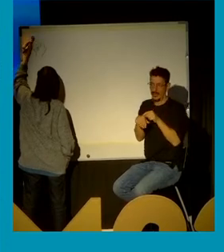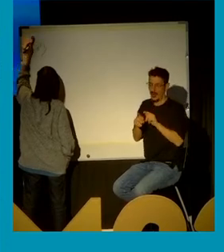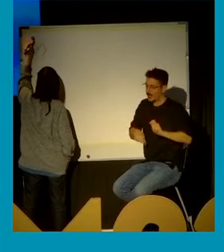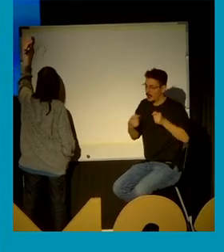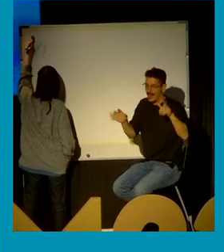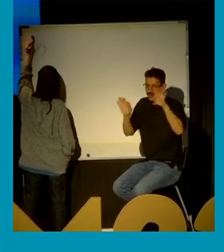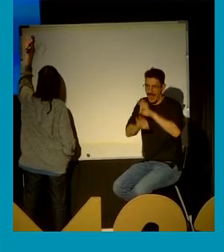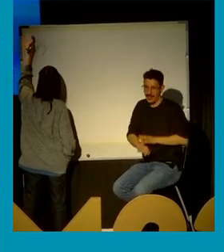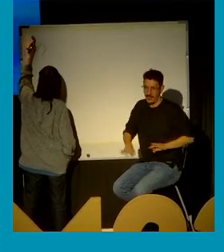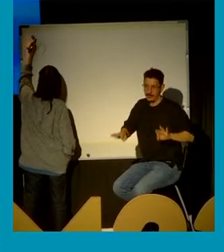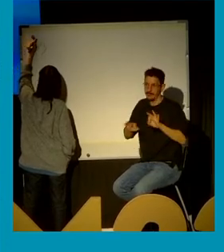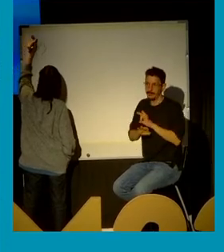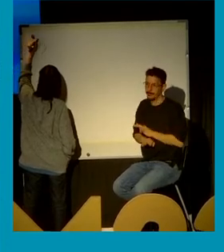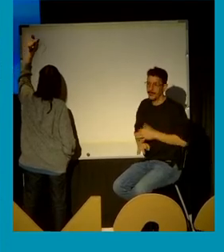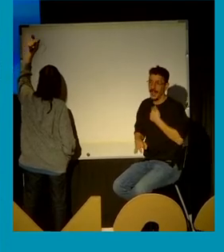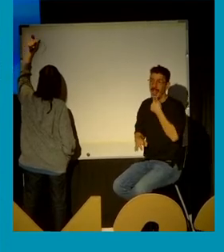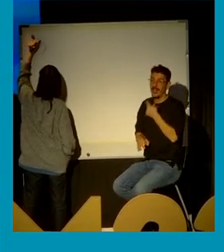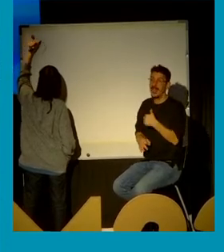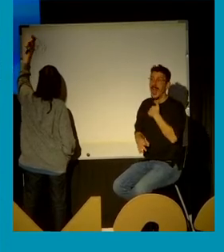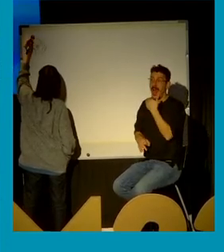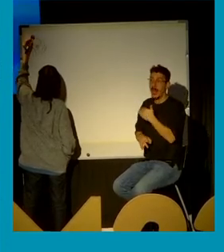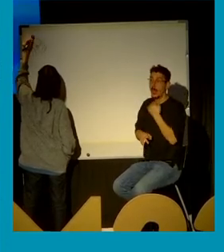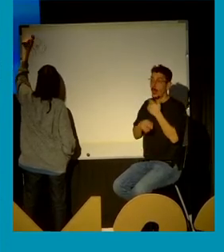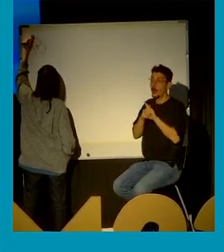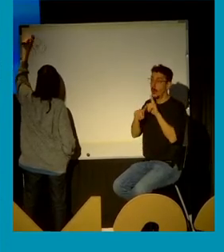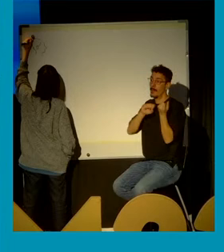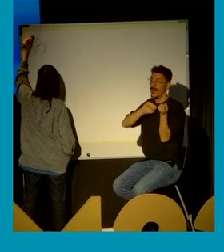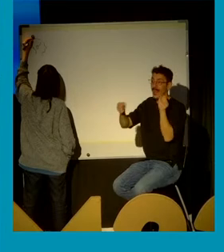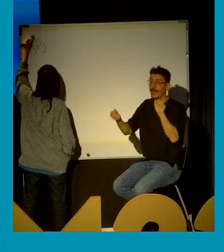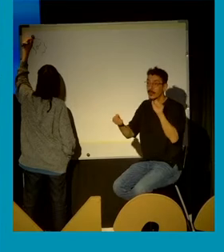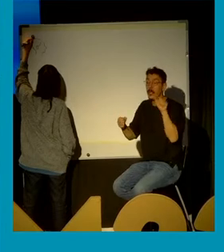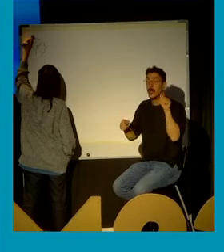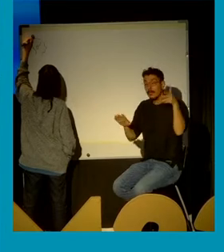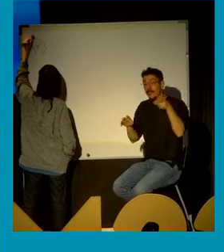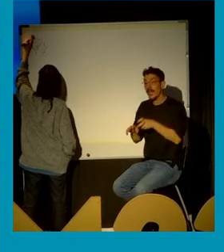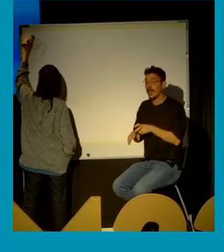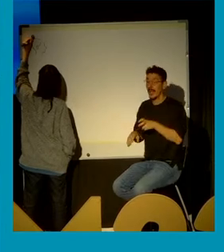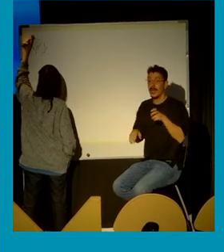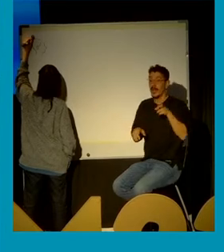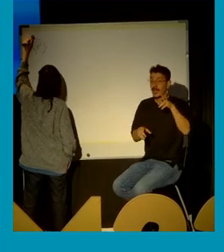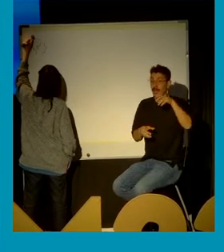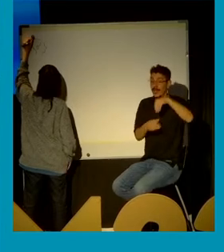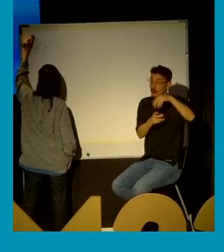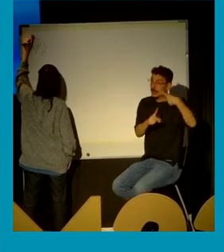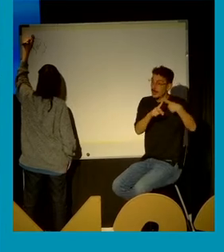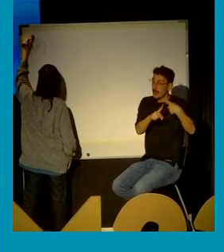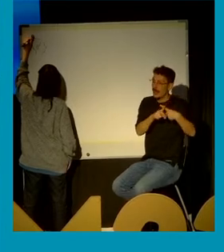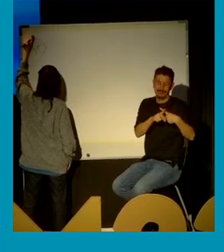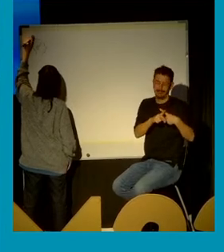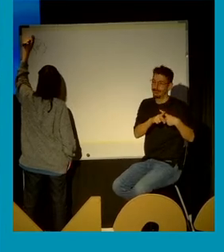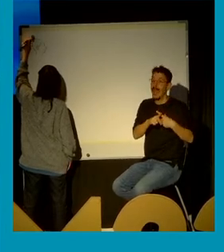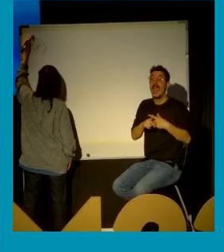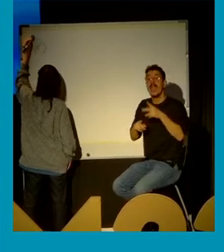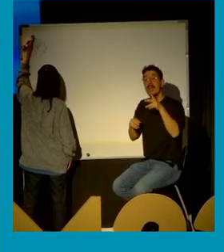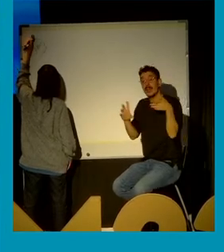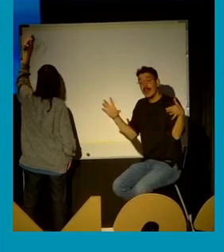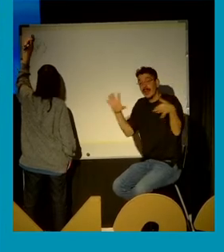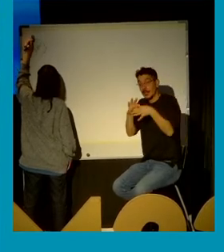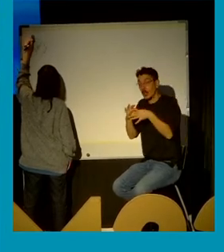profundament polítics que no són part de la sexualitat sinó que tenen a veure amb el poder i amb la dominació